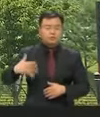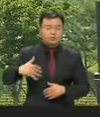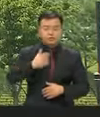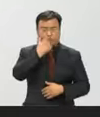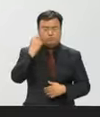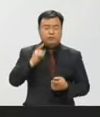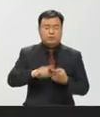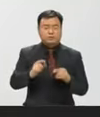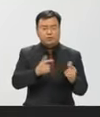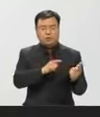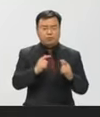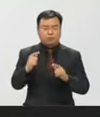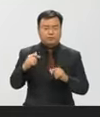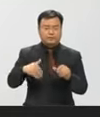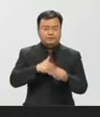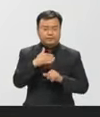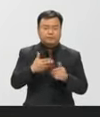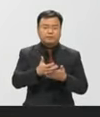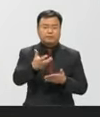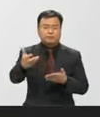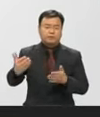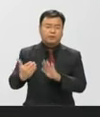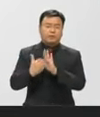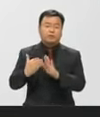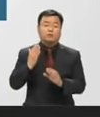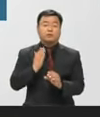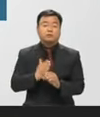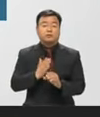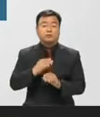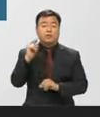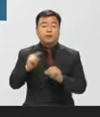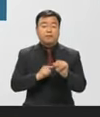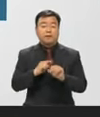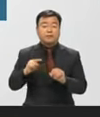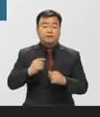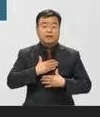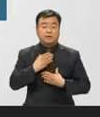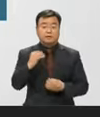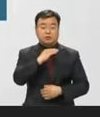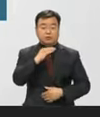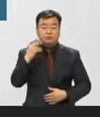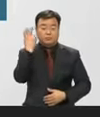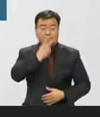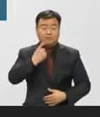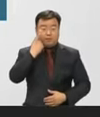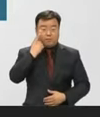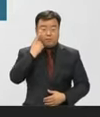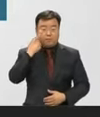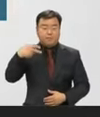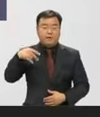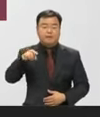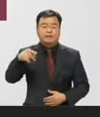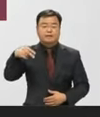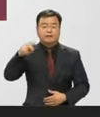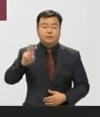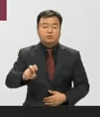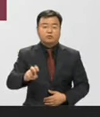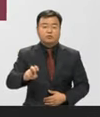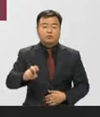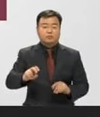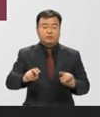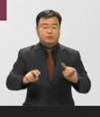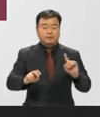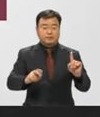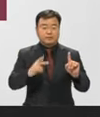있습니다. 우리나라의 방사능 안전관리 기준을 살펴봤습니다. 세슘의 경우 1kg당